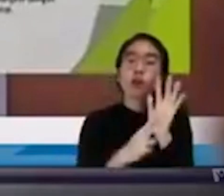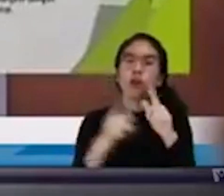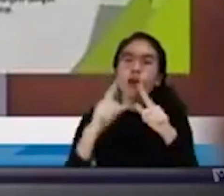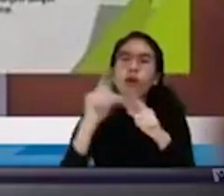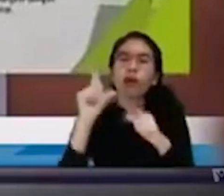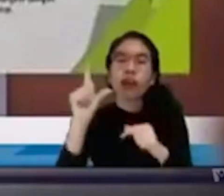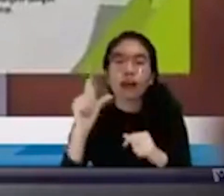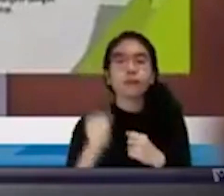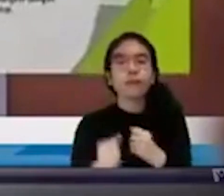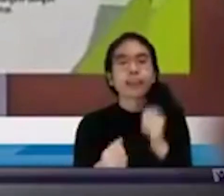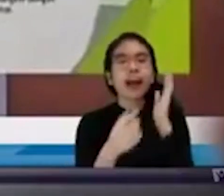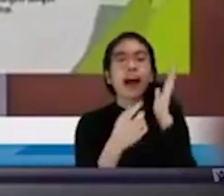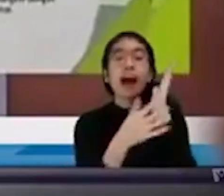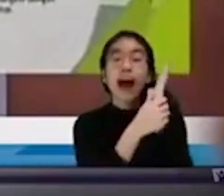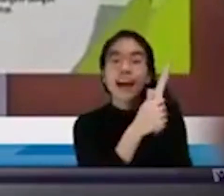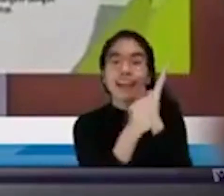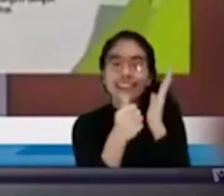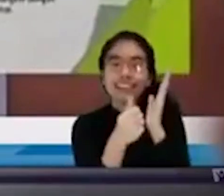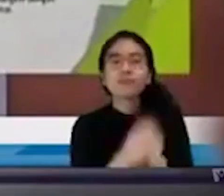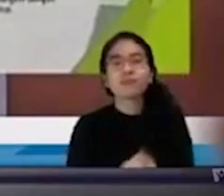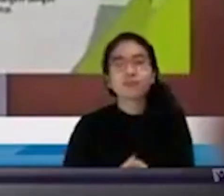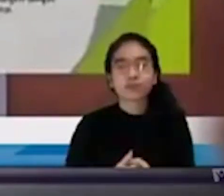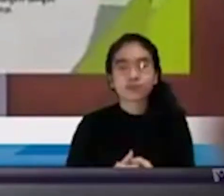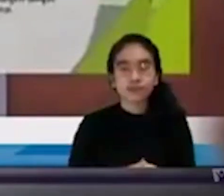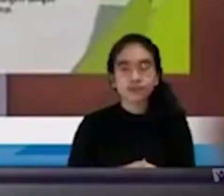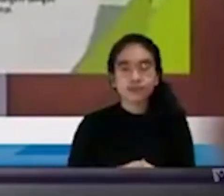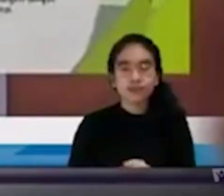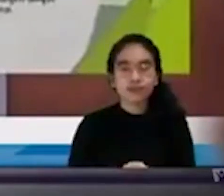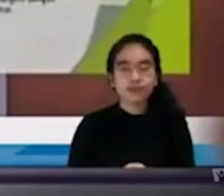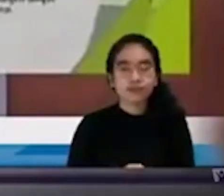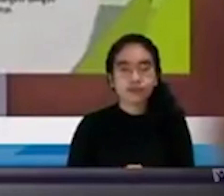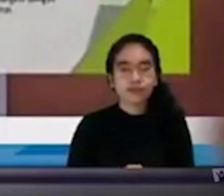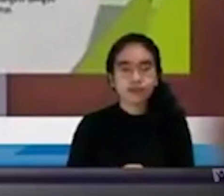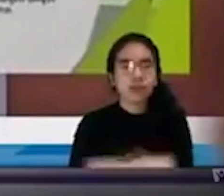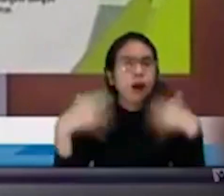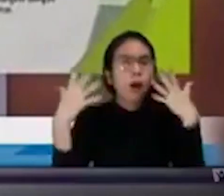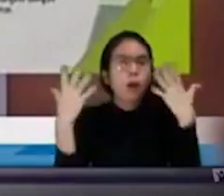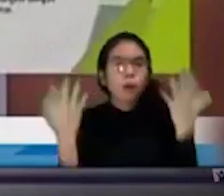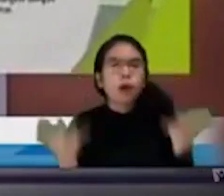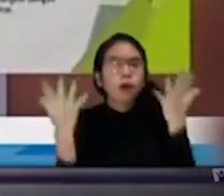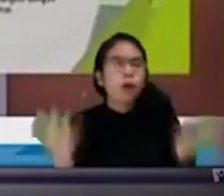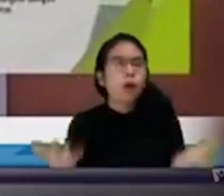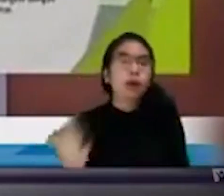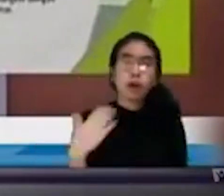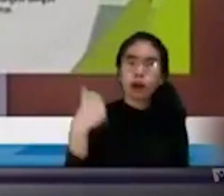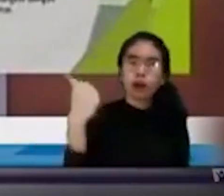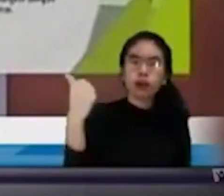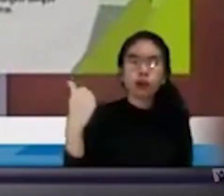dan mempromosikan reformasi kesehatan. Bagaimana hidup sehat? Artinya,